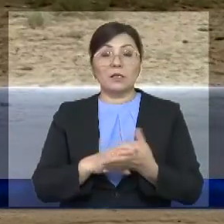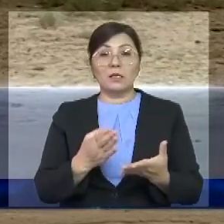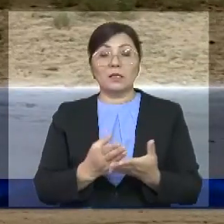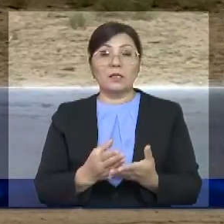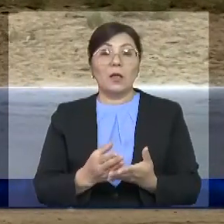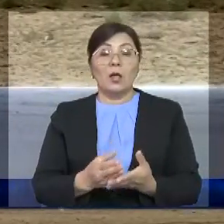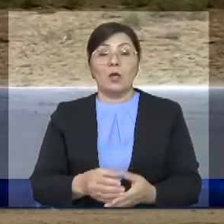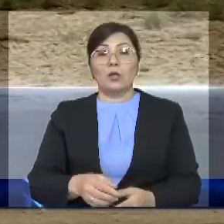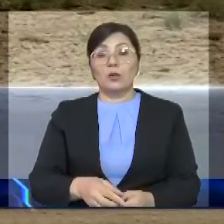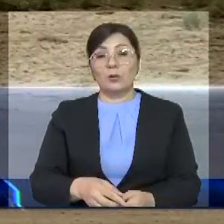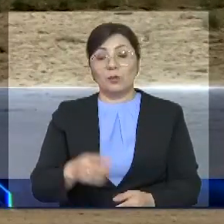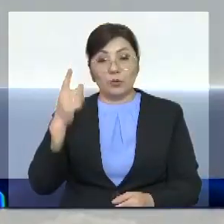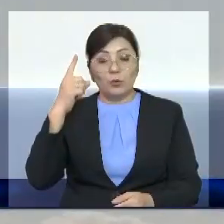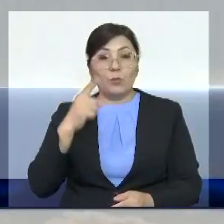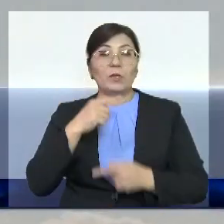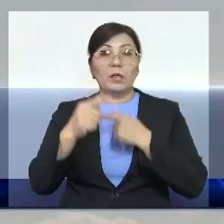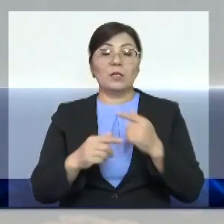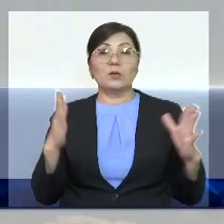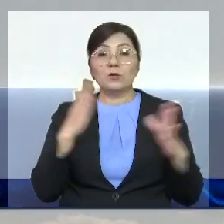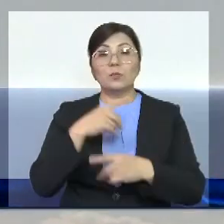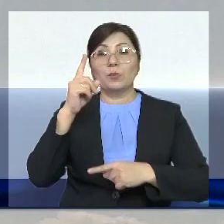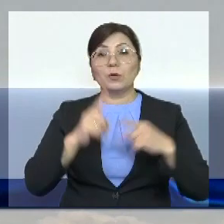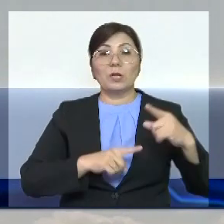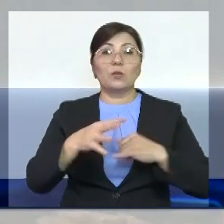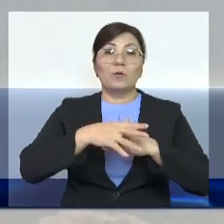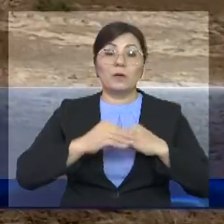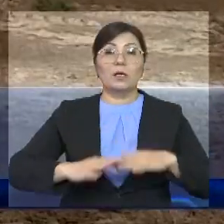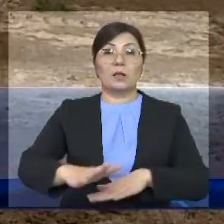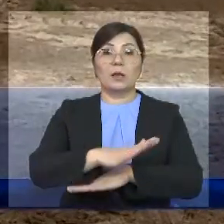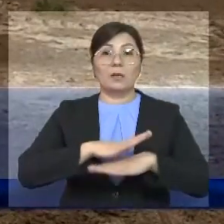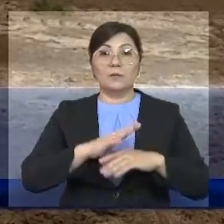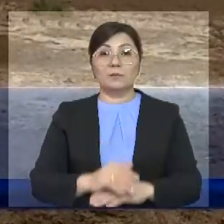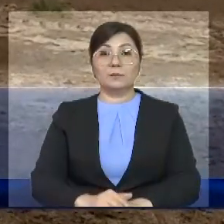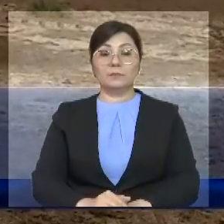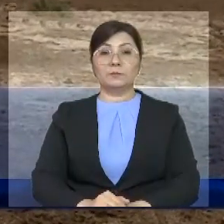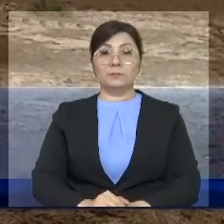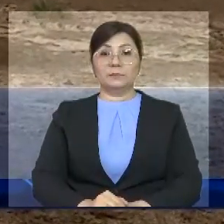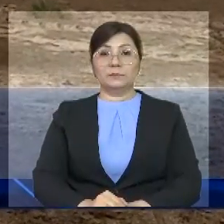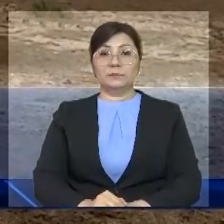безразлична судьба родного края. Жасан Жалбаков, Межана Манжолов, телеканал «Актобе».